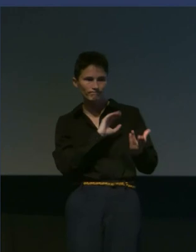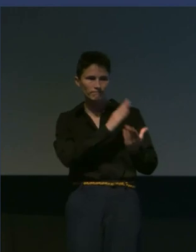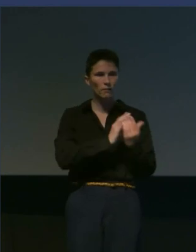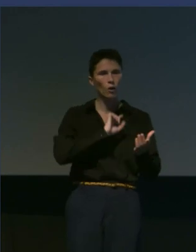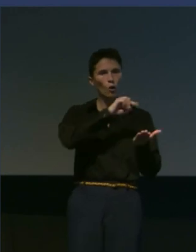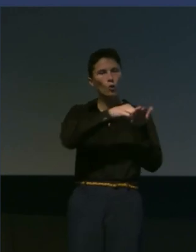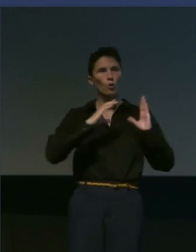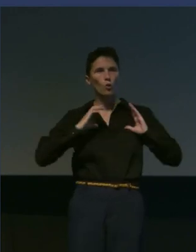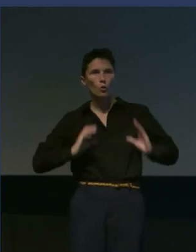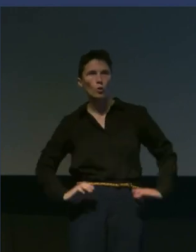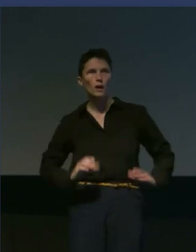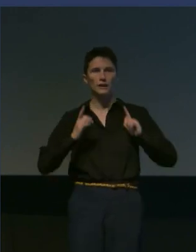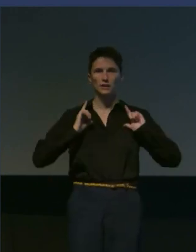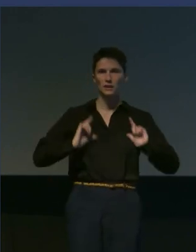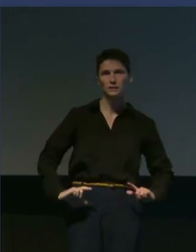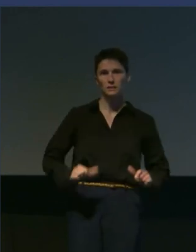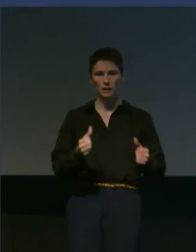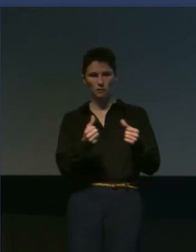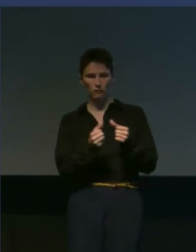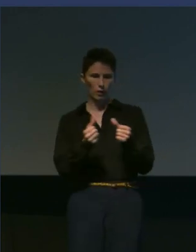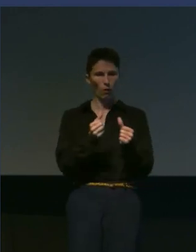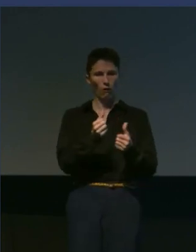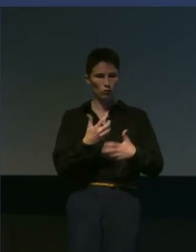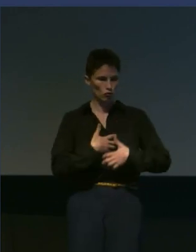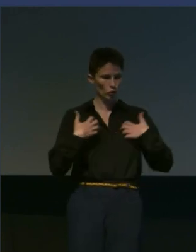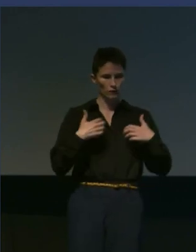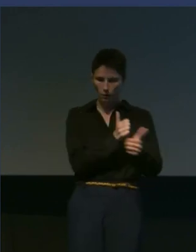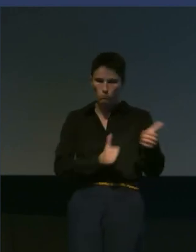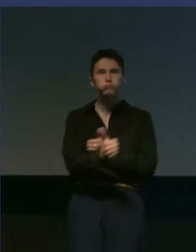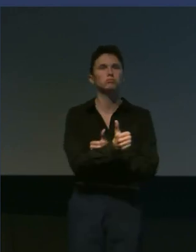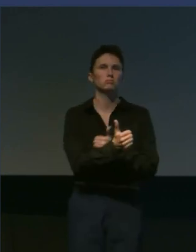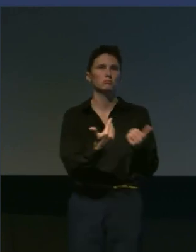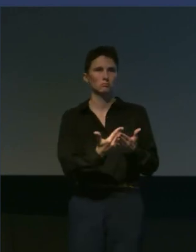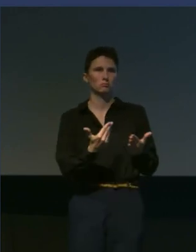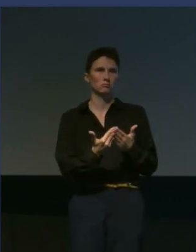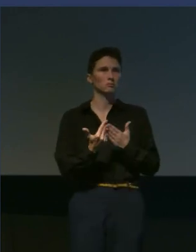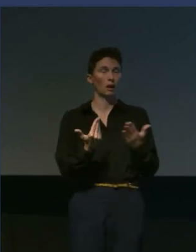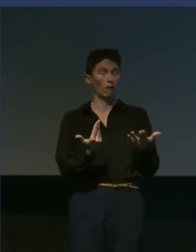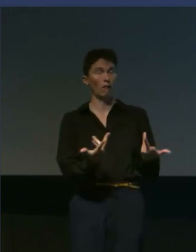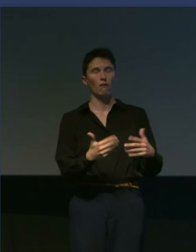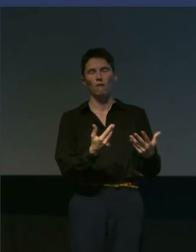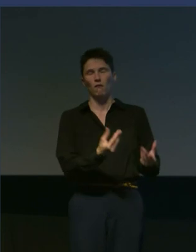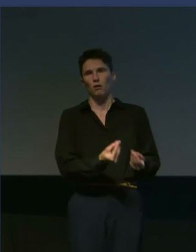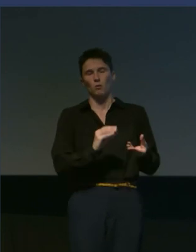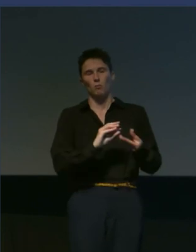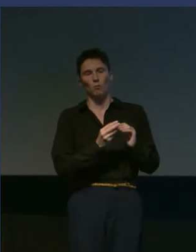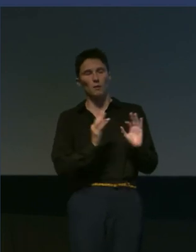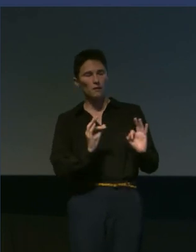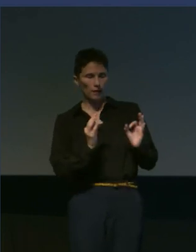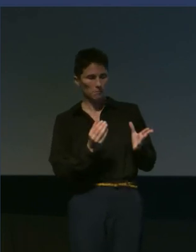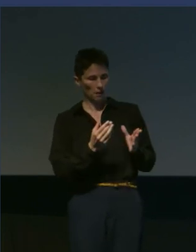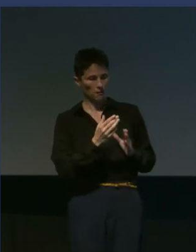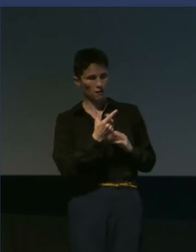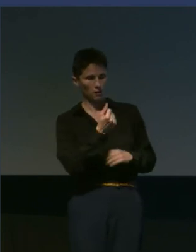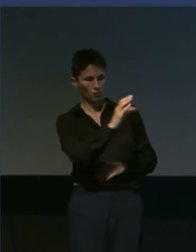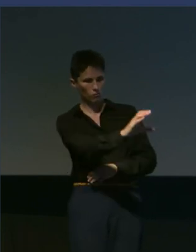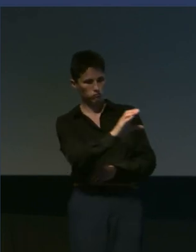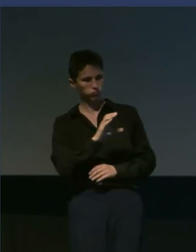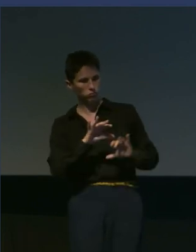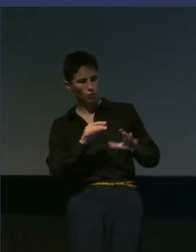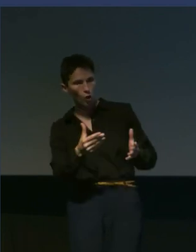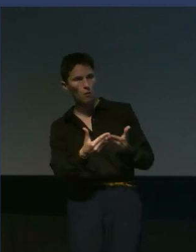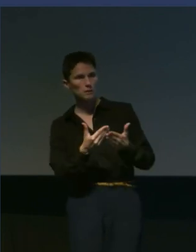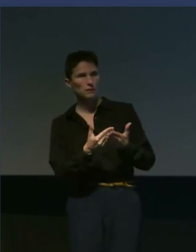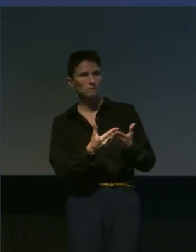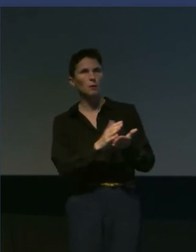qui prennent complètement la place des scientifiques. Et il y a un gros problème de financement de